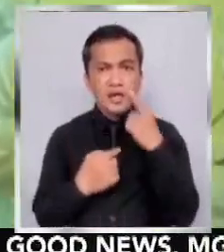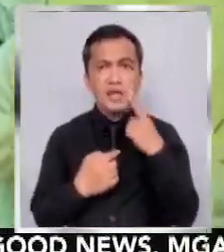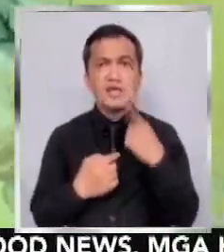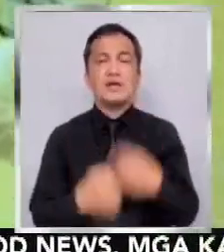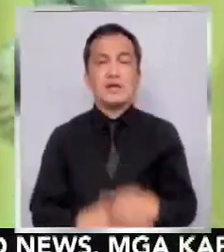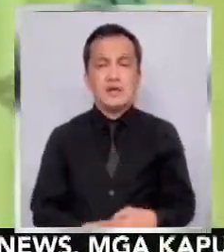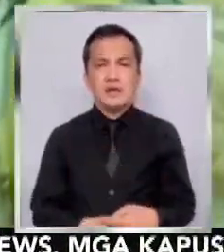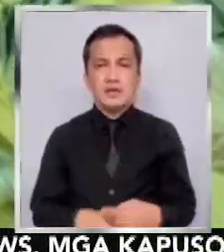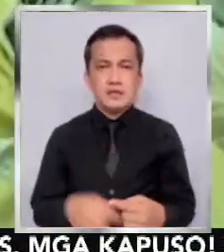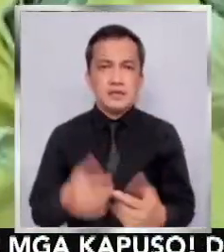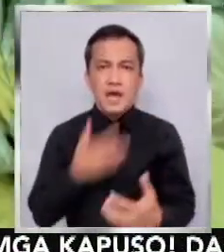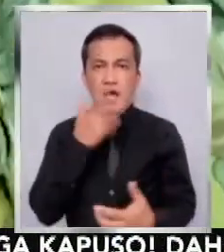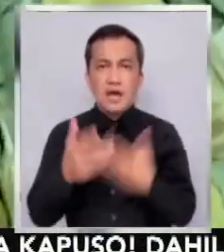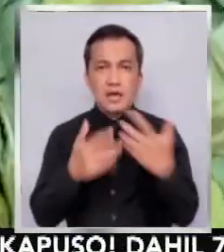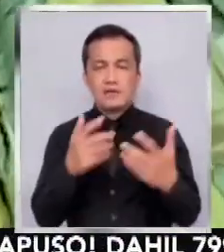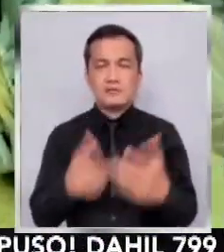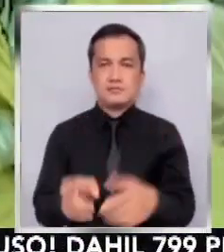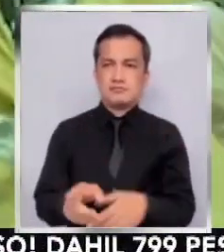No!